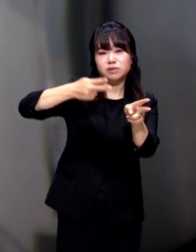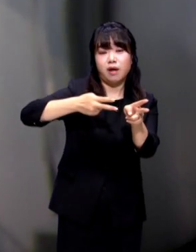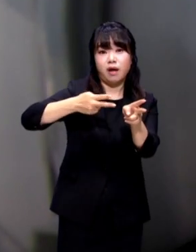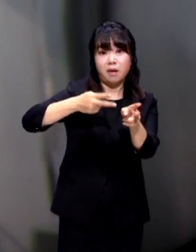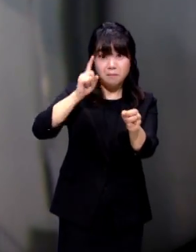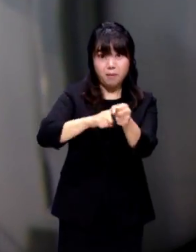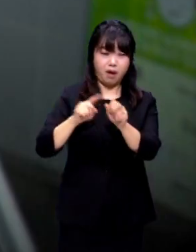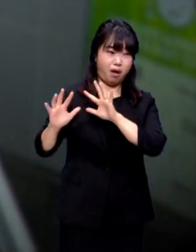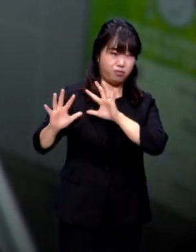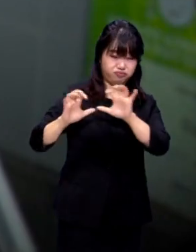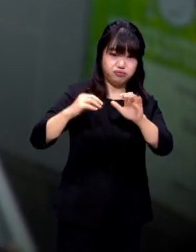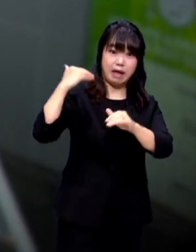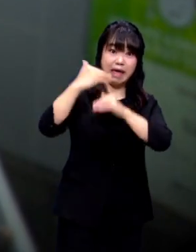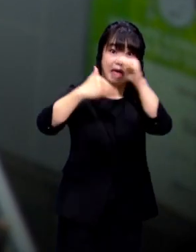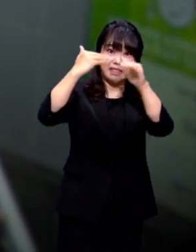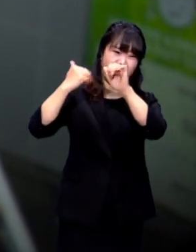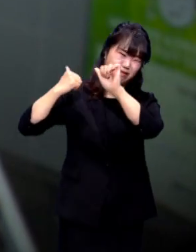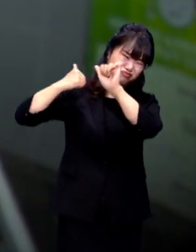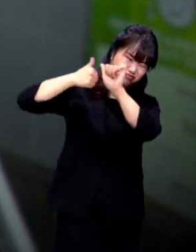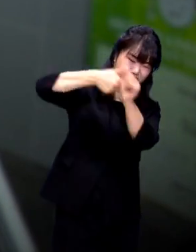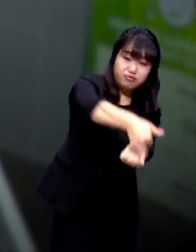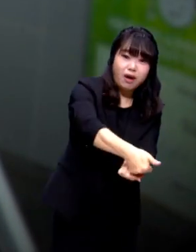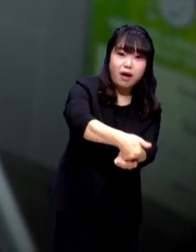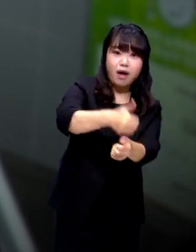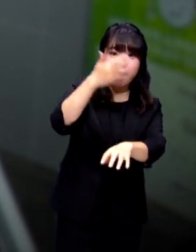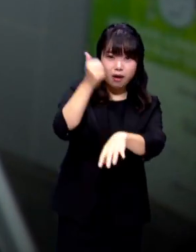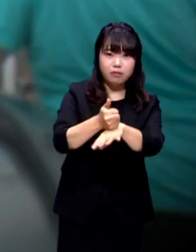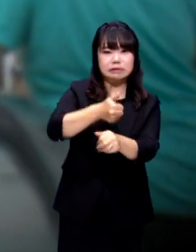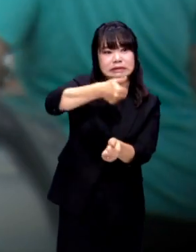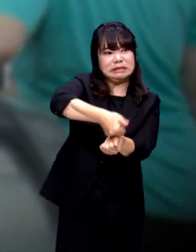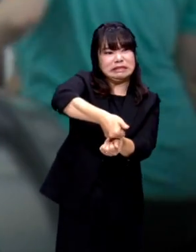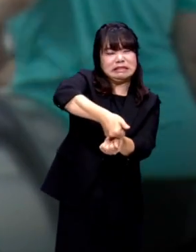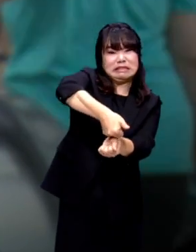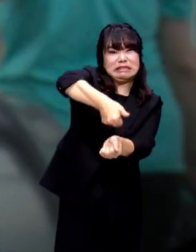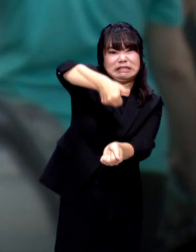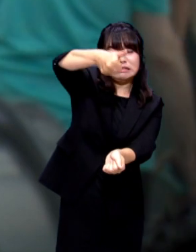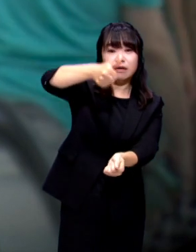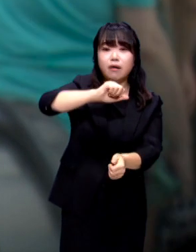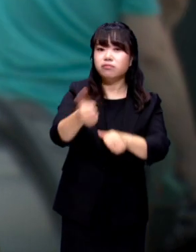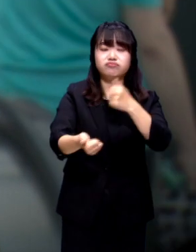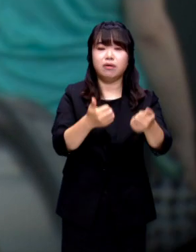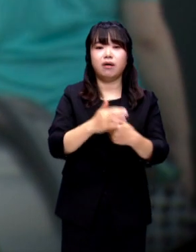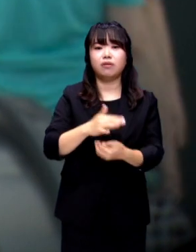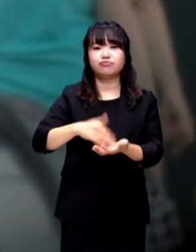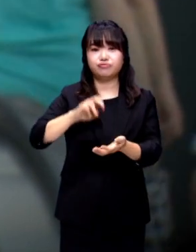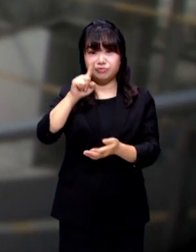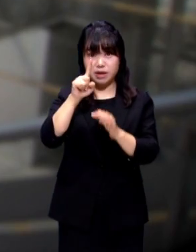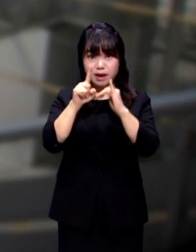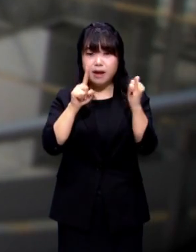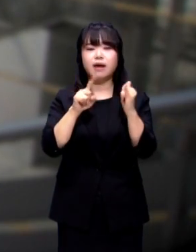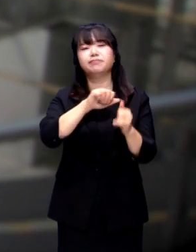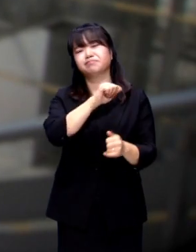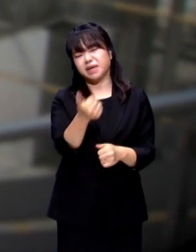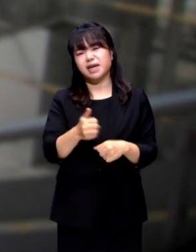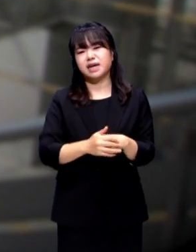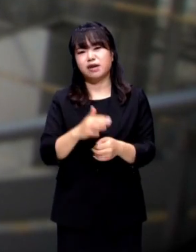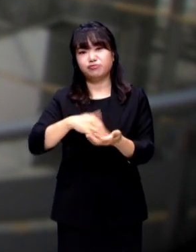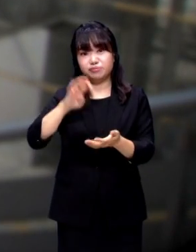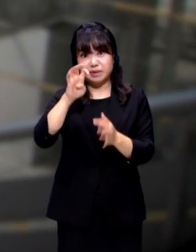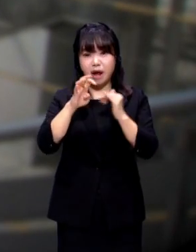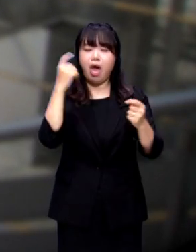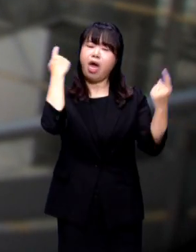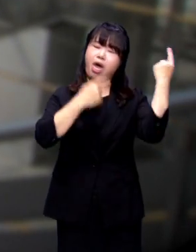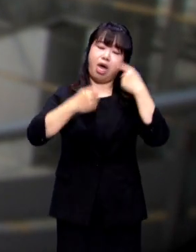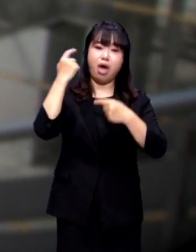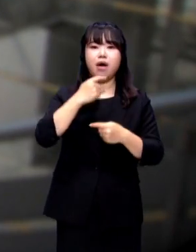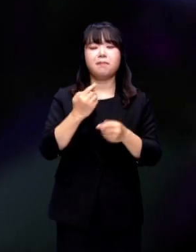시민들이 계단에서 넘어지면서 압사 사고가 발생했습니다. 당시 31명이 숨졌고 40명 넘게 다친